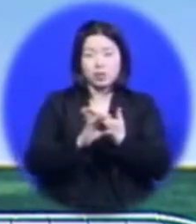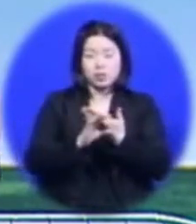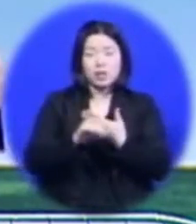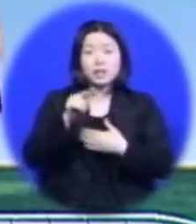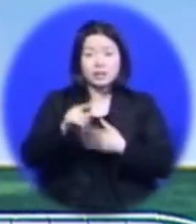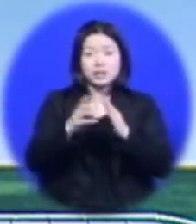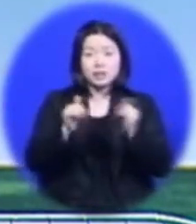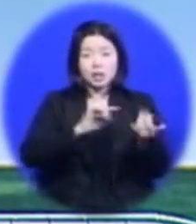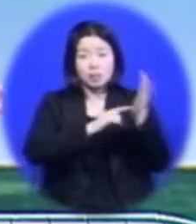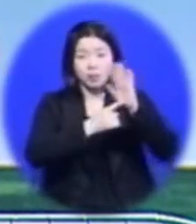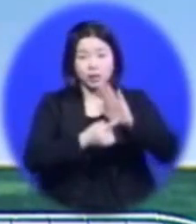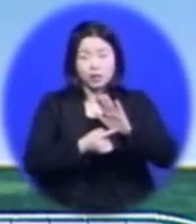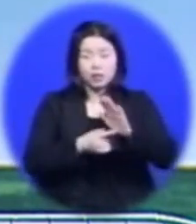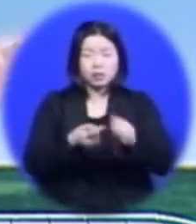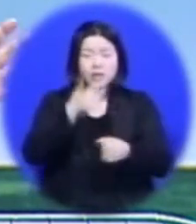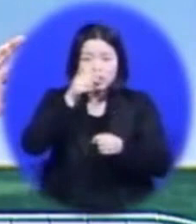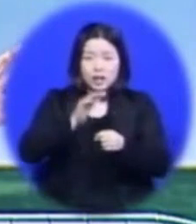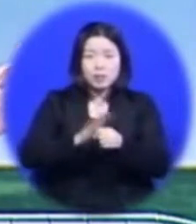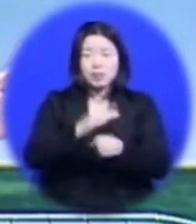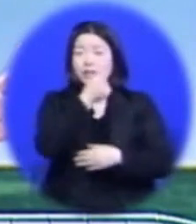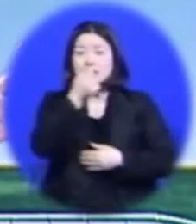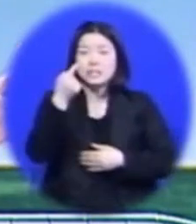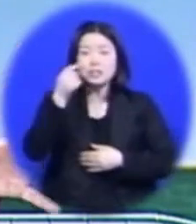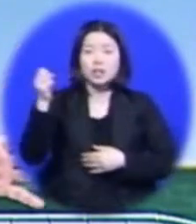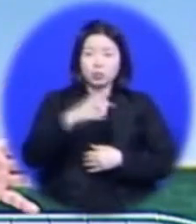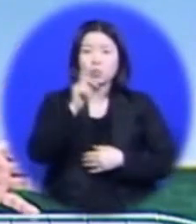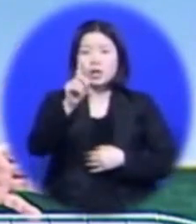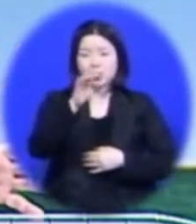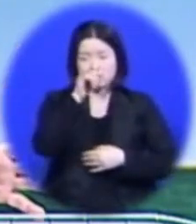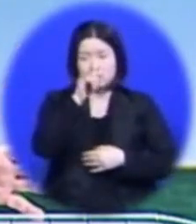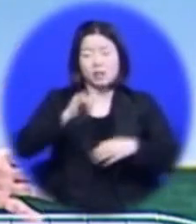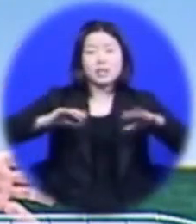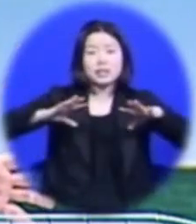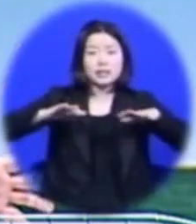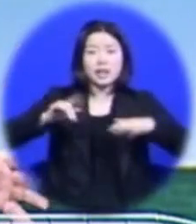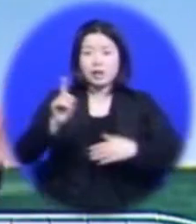나타나는 기가 막힌 증거가 하나 또 있습니다. 자랑거리가.